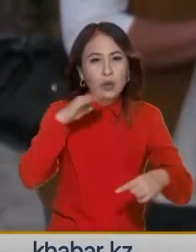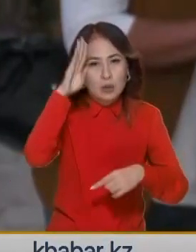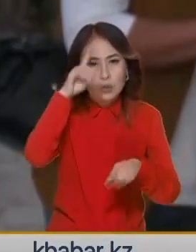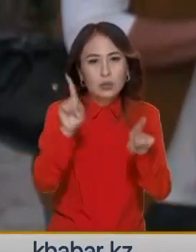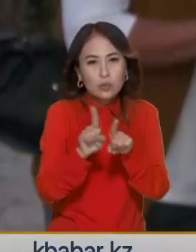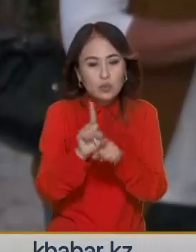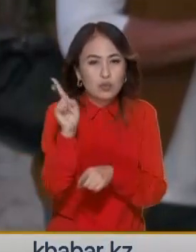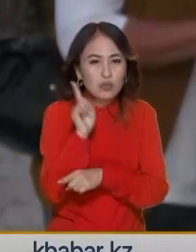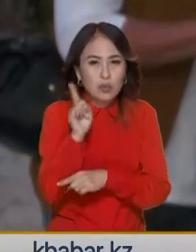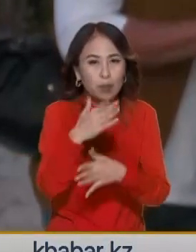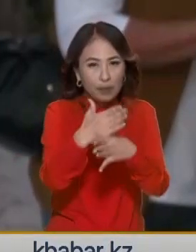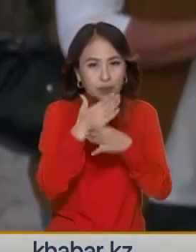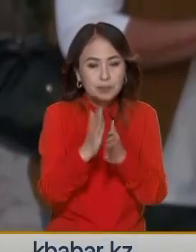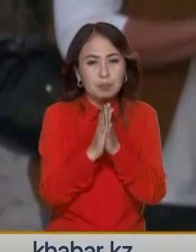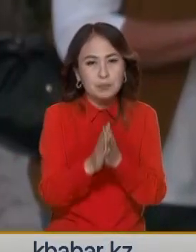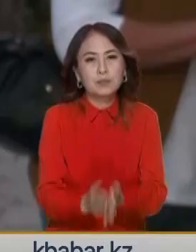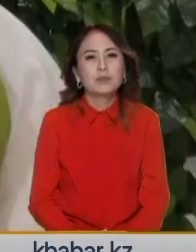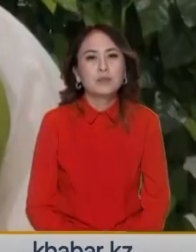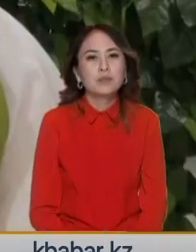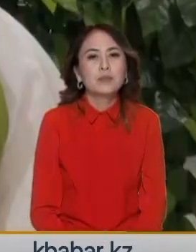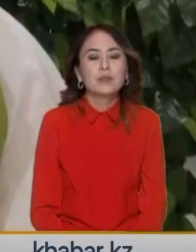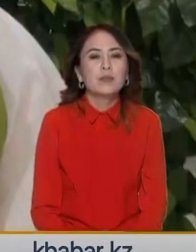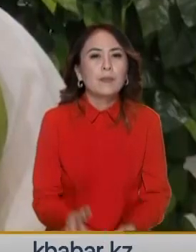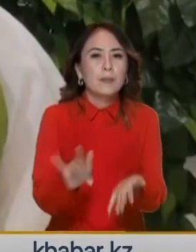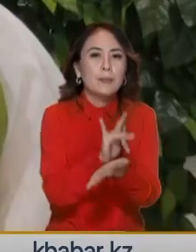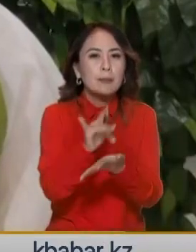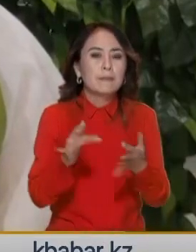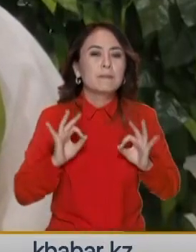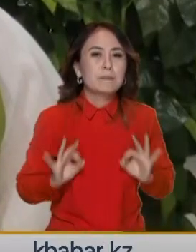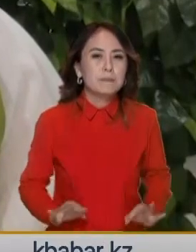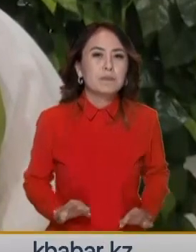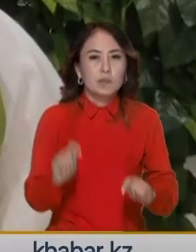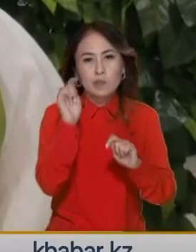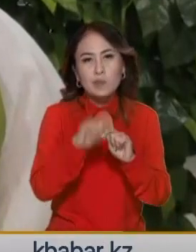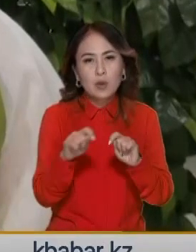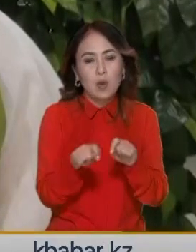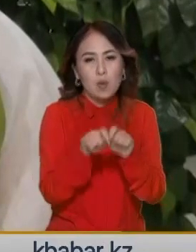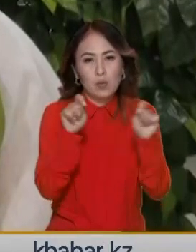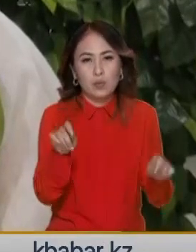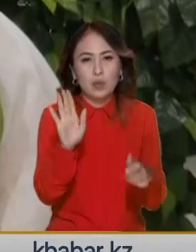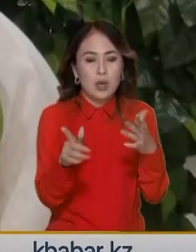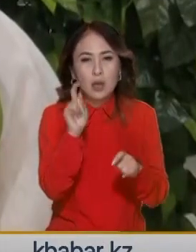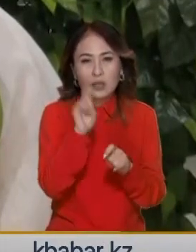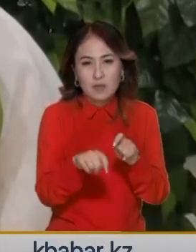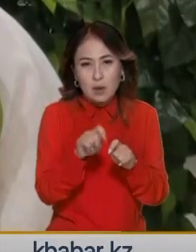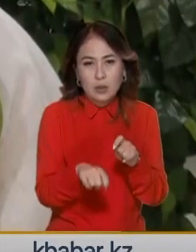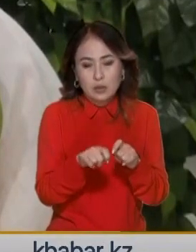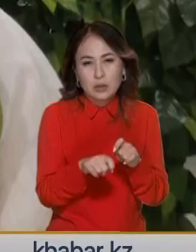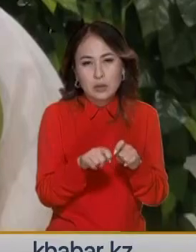жағдай. Бізге көмектесулеріңізді сұраймыз. Қалалық прокуратура тексеріс ашады. Сол тексерістің нәтижесінде